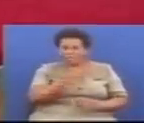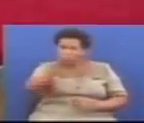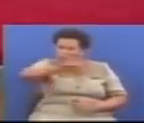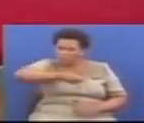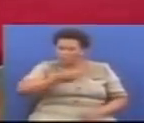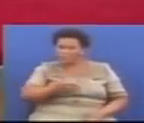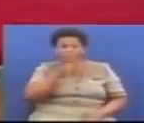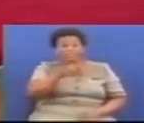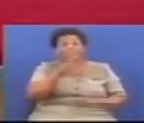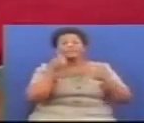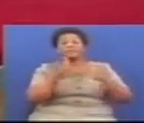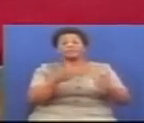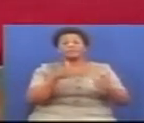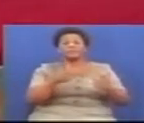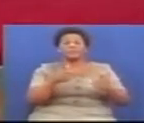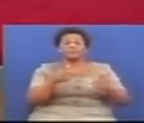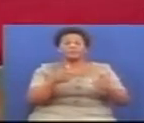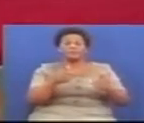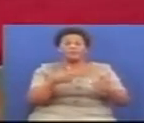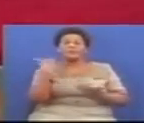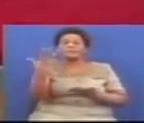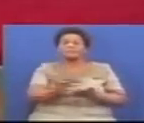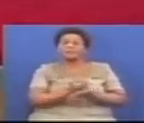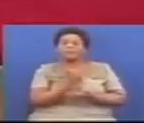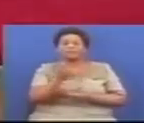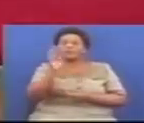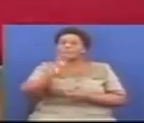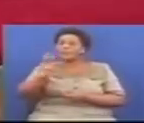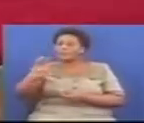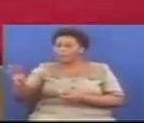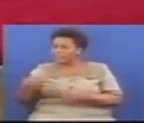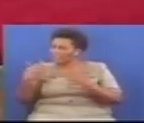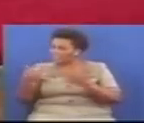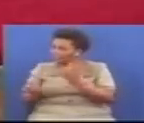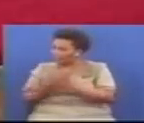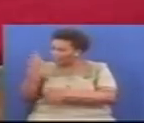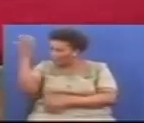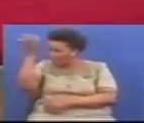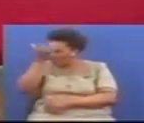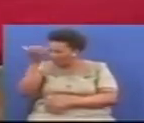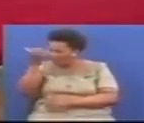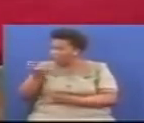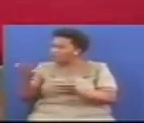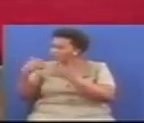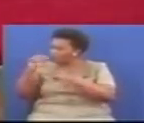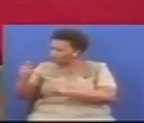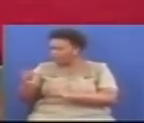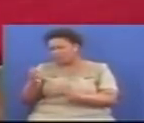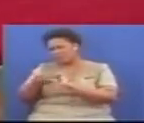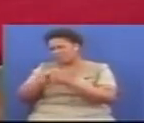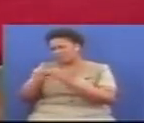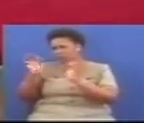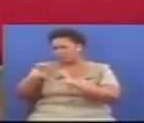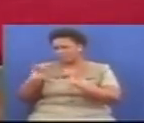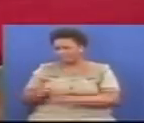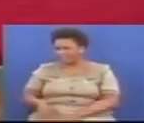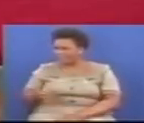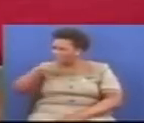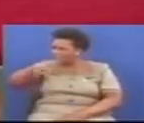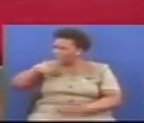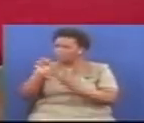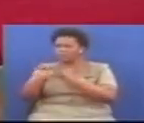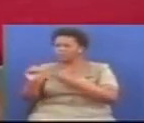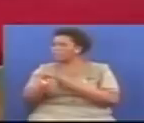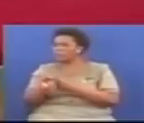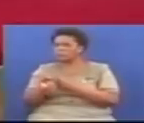ya manispaa ya Ilala, Kinondoni na Temeke. Kwa kama Moshi na maeneo mengine na uwezo, kama nilivyosema Mheshimiwa Spika, hatujazuia kabisa.